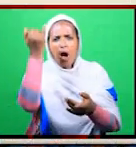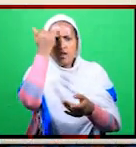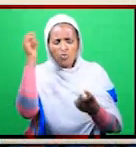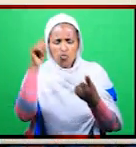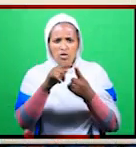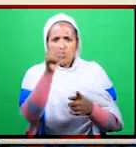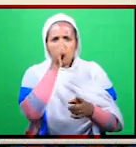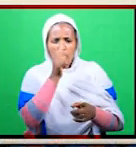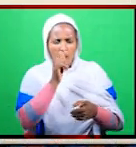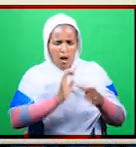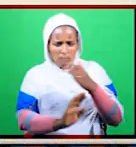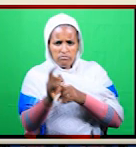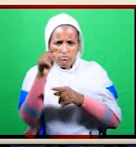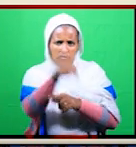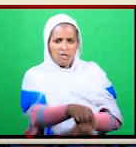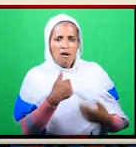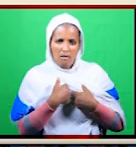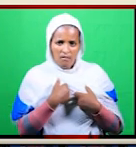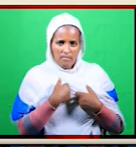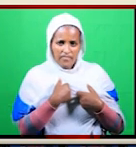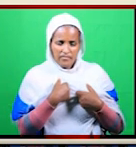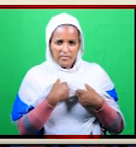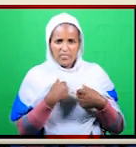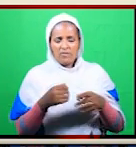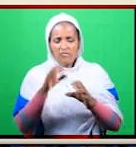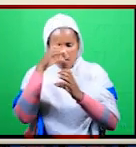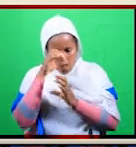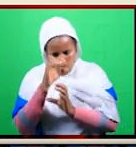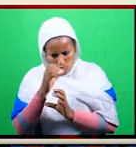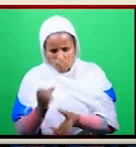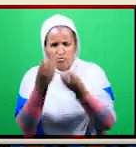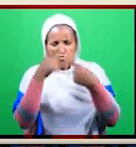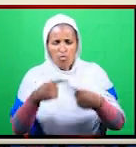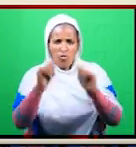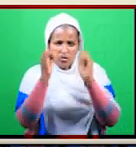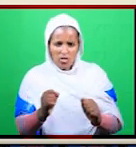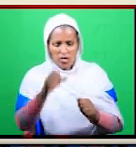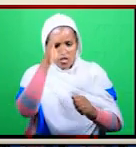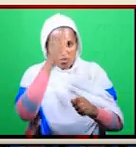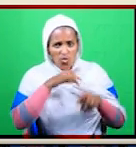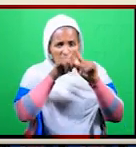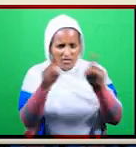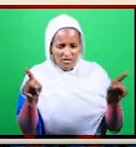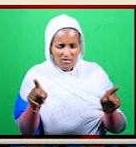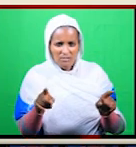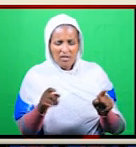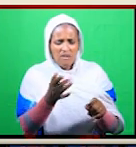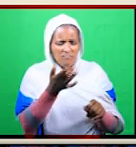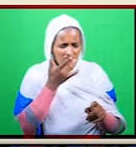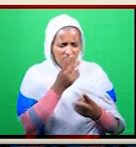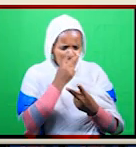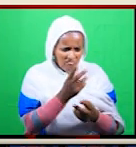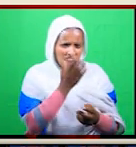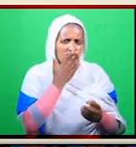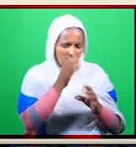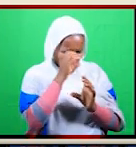ይበላዋል፣ አንድም ደግሞ ጠላት መጥቶ ይመታዋል በማለት ይናገራል። ስለዚህ መጠራጠርን ትቶ